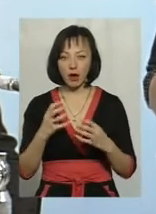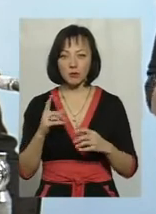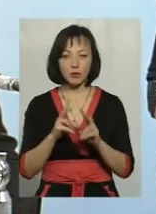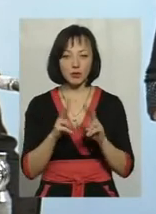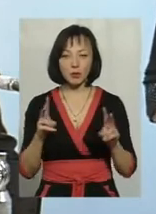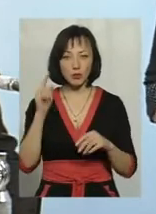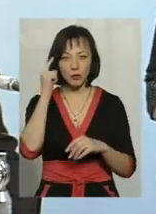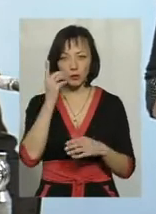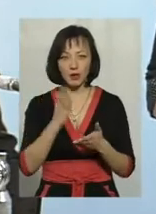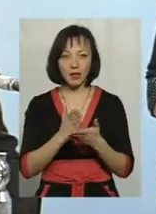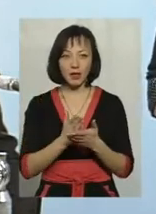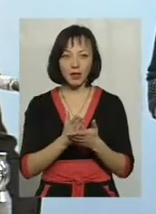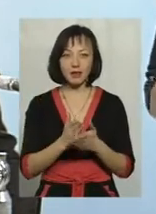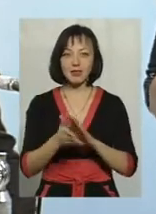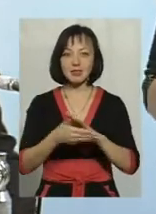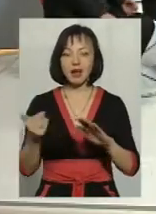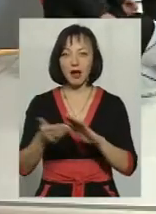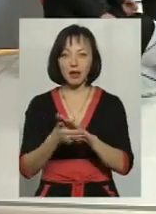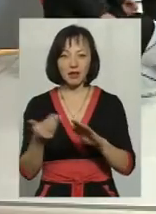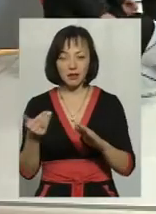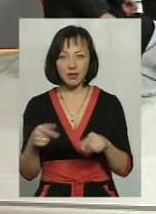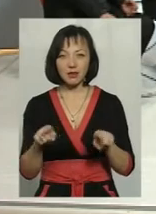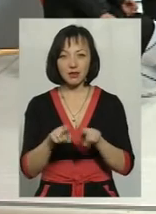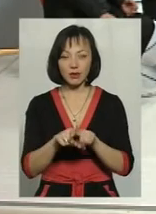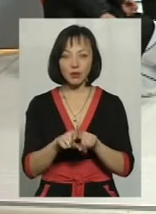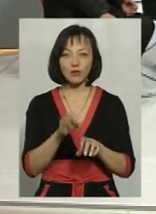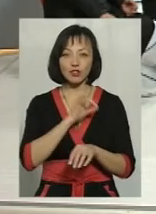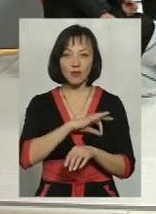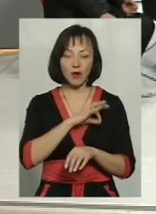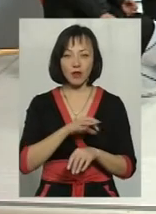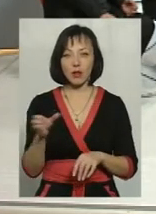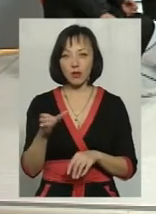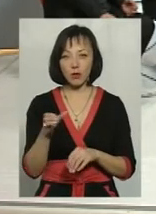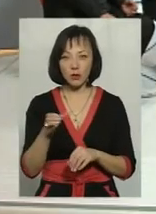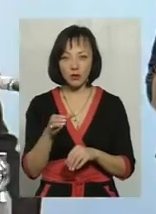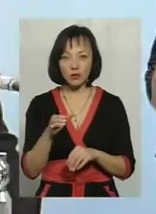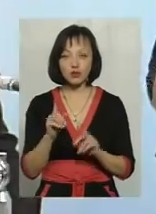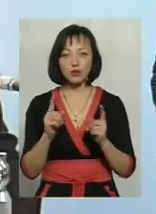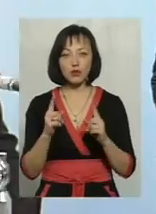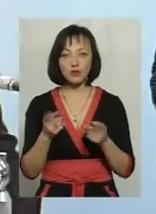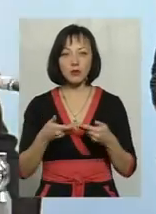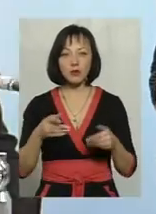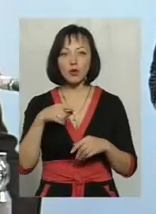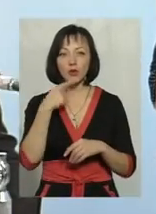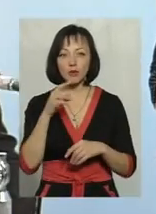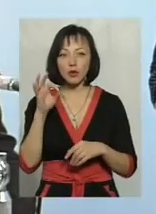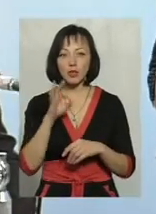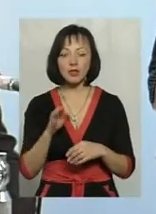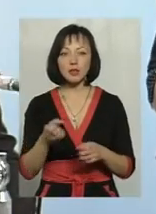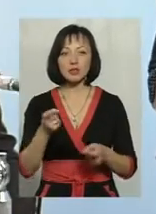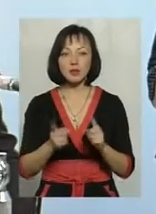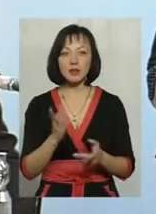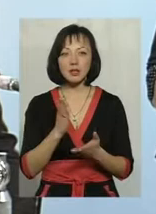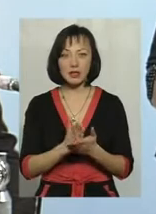ніхто не подумав, що є заклики все ж таки. Ось, але і чому ми сьогодні говоримо про те, що насправді